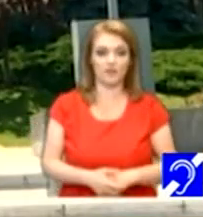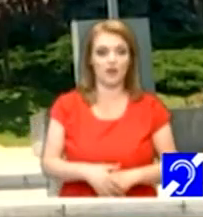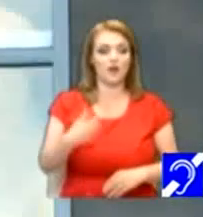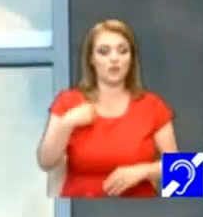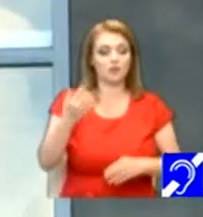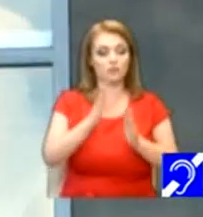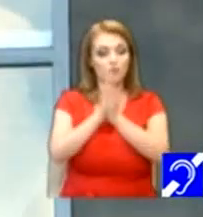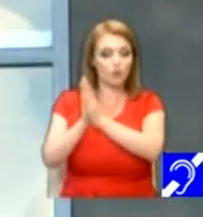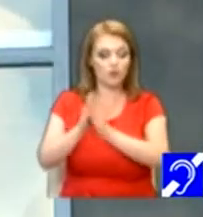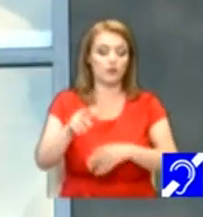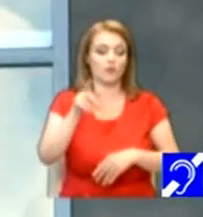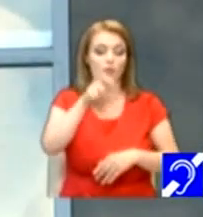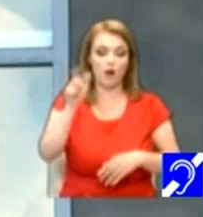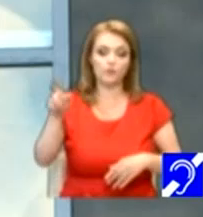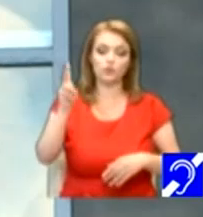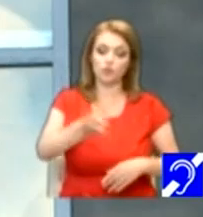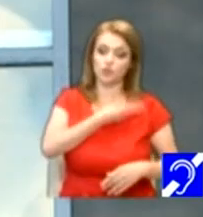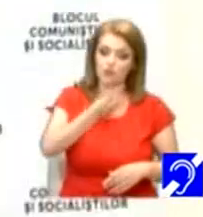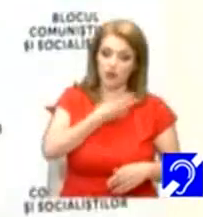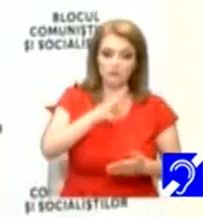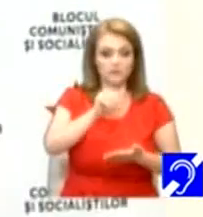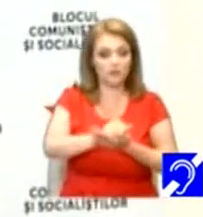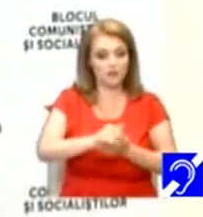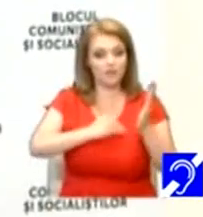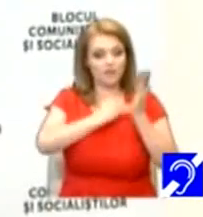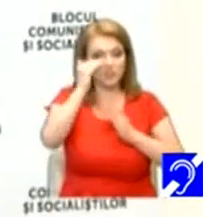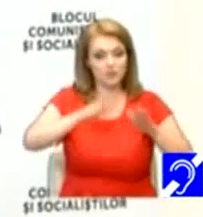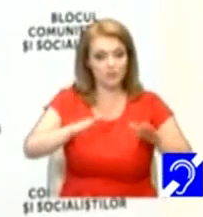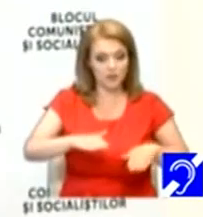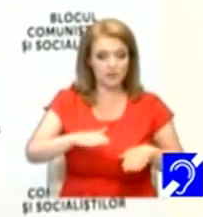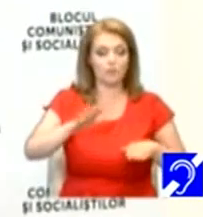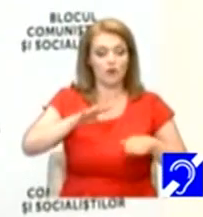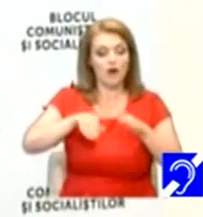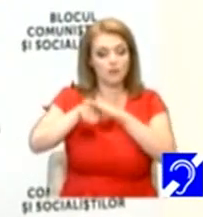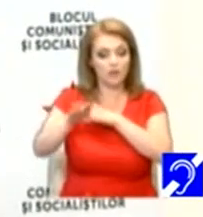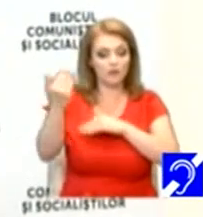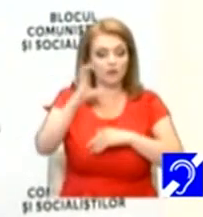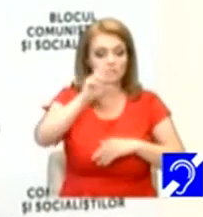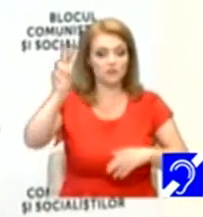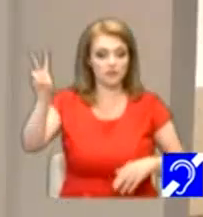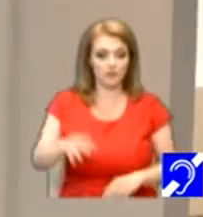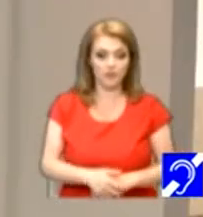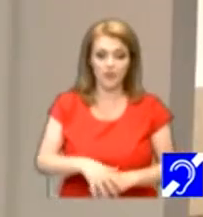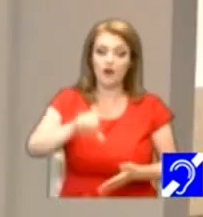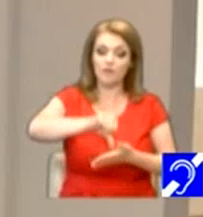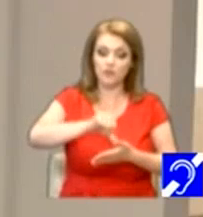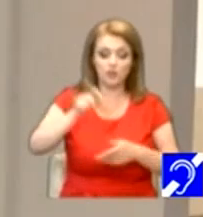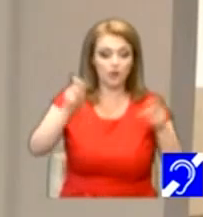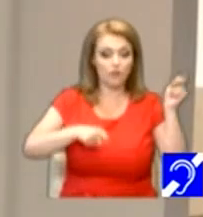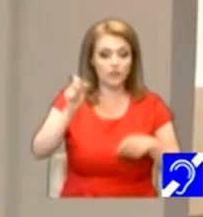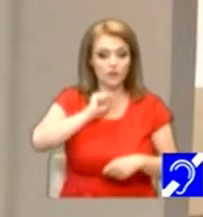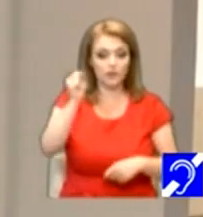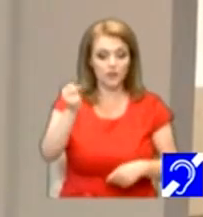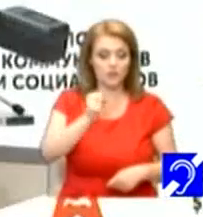pe platforma diasporaconnect.md. În fața jurnaliștilor a venit și președintele Partidului Socialiștilor, Igor Dodon, care